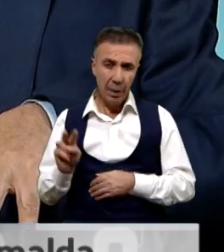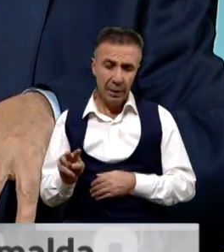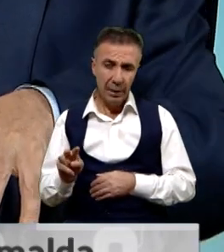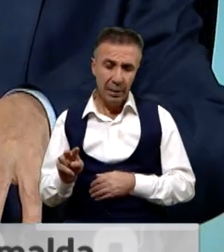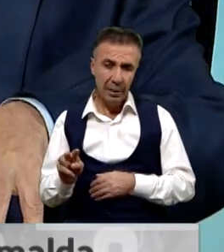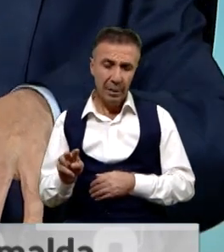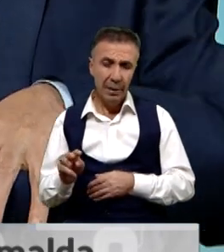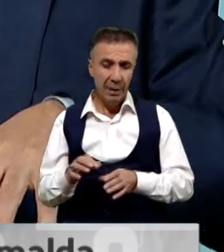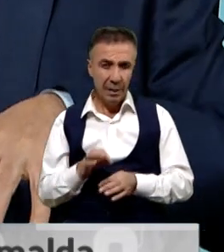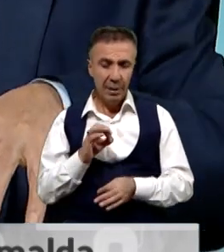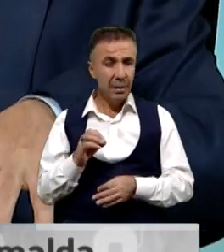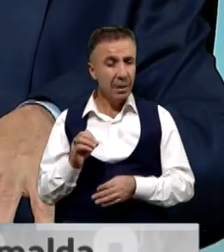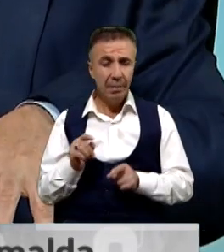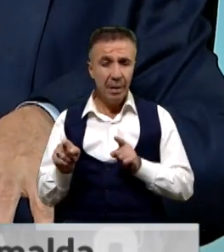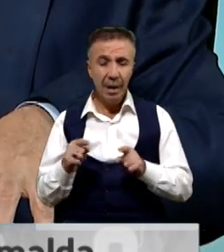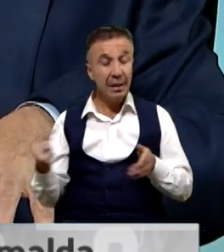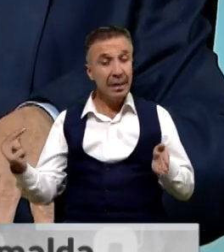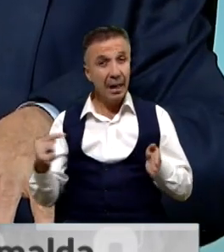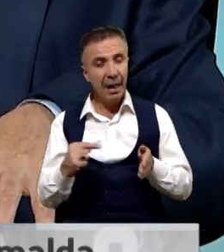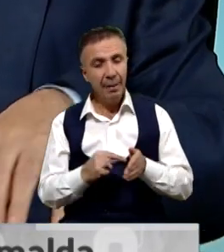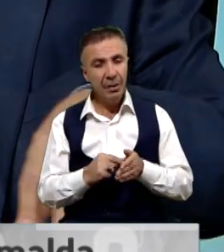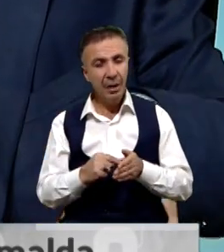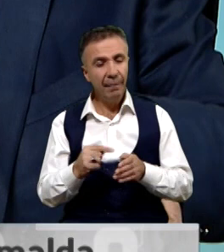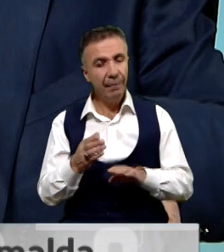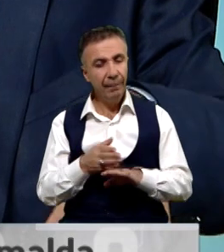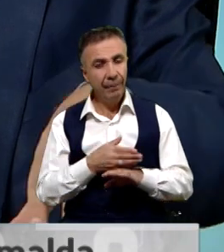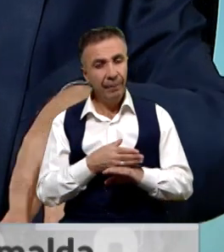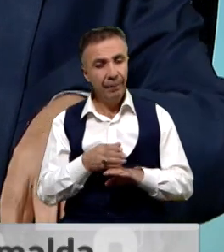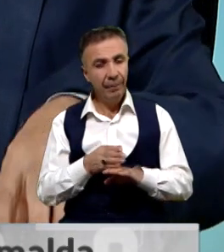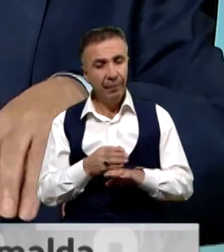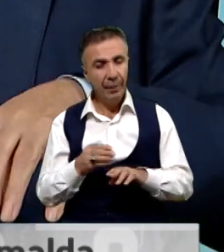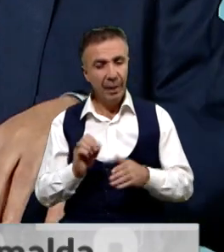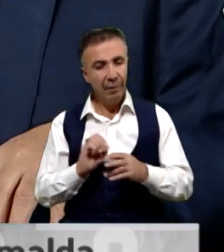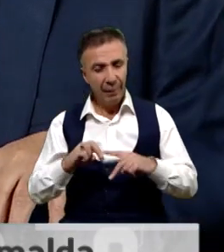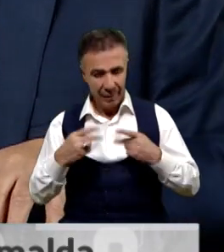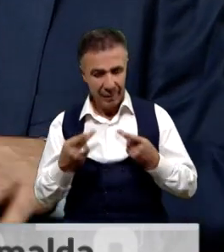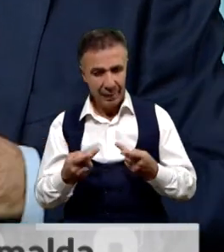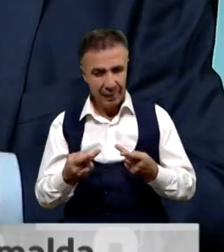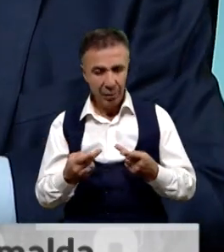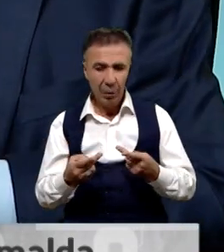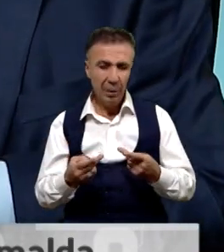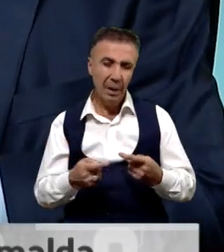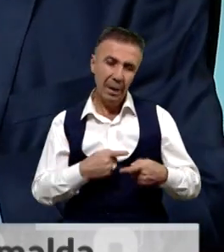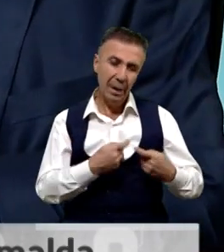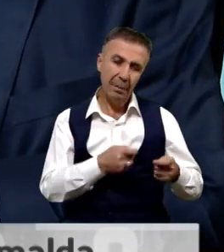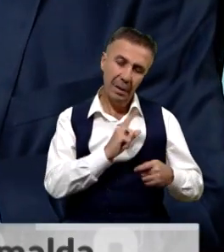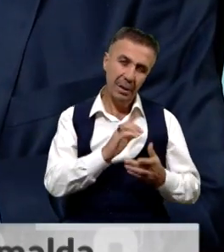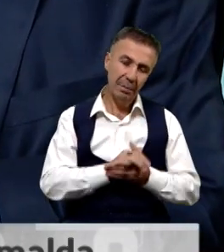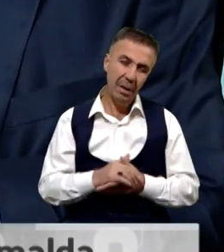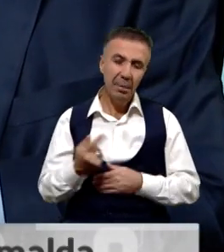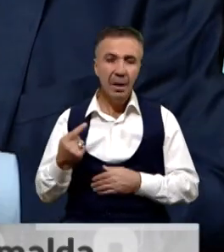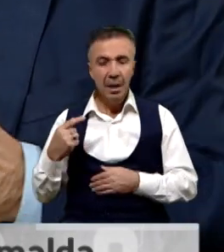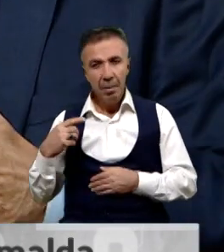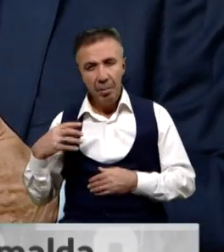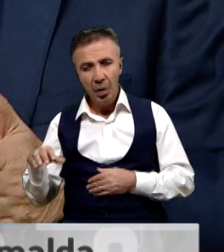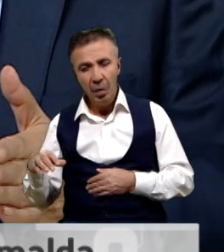vasi hangi amaçla vasiyet ettiyse o yönde harcamaları gerekir. Biz bir kısmını onun vasiyet ettiği